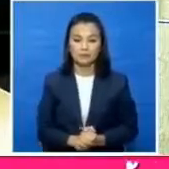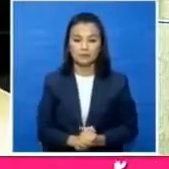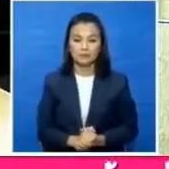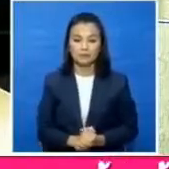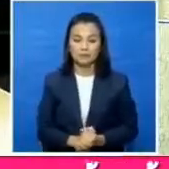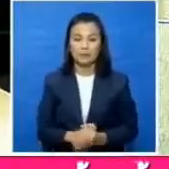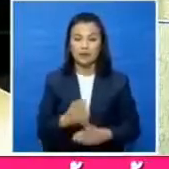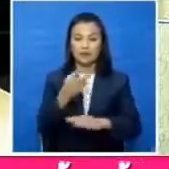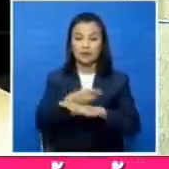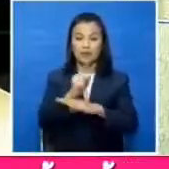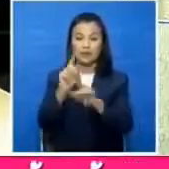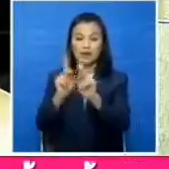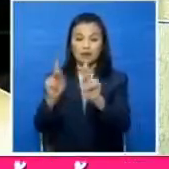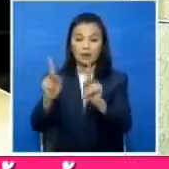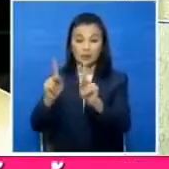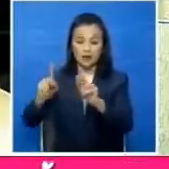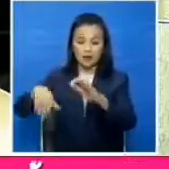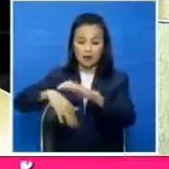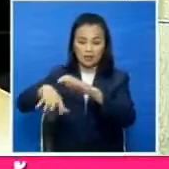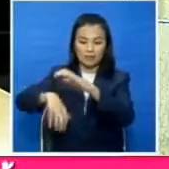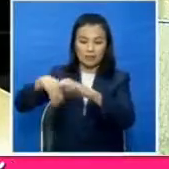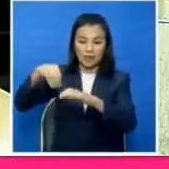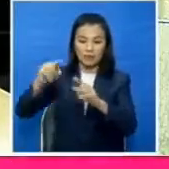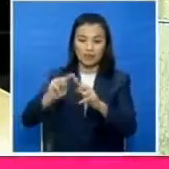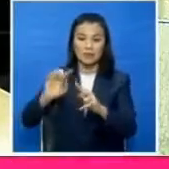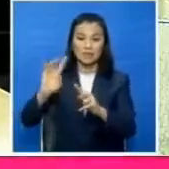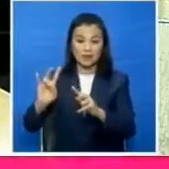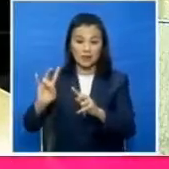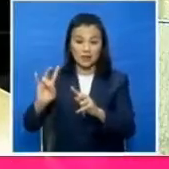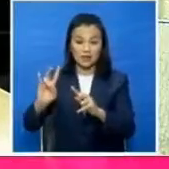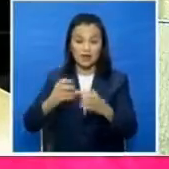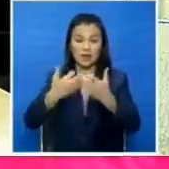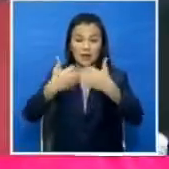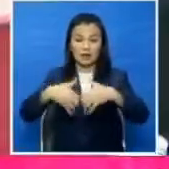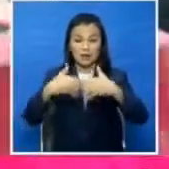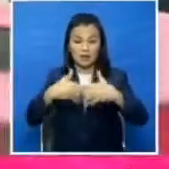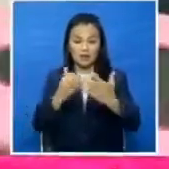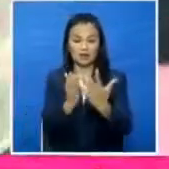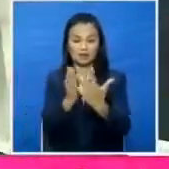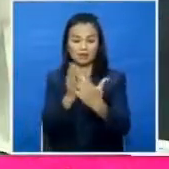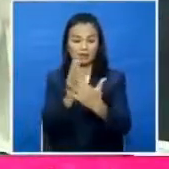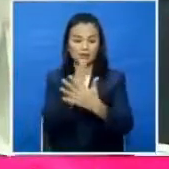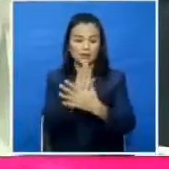ประธานกรรมการสุ่มจับลูกบอลลูกที่7ใช้กับเครื่องออกรางวัลหลักล้าน